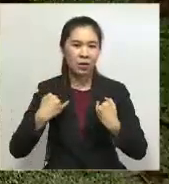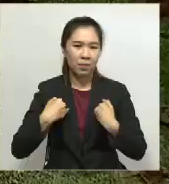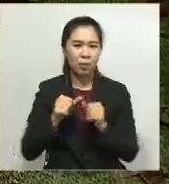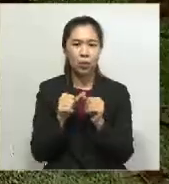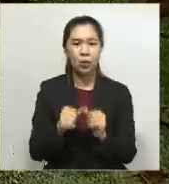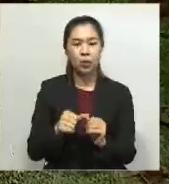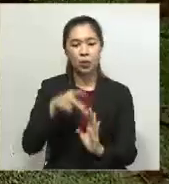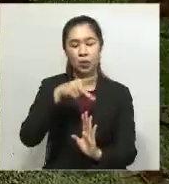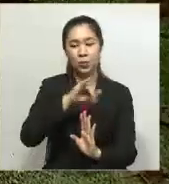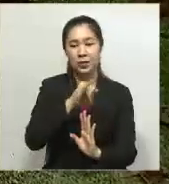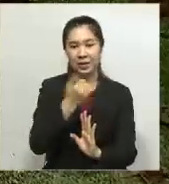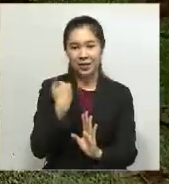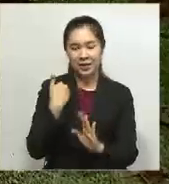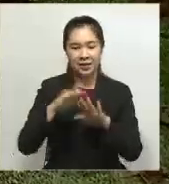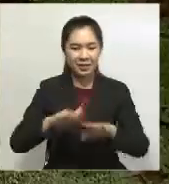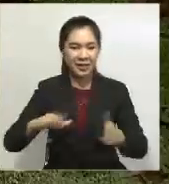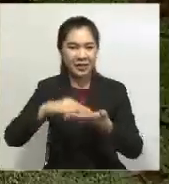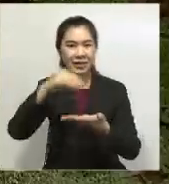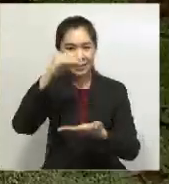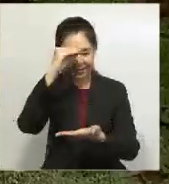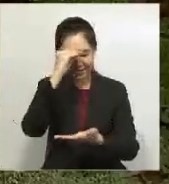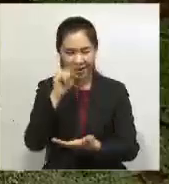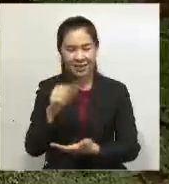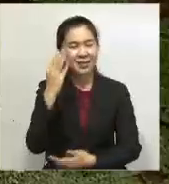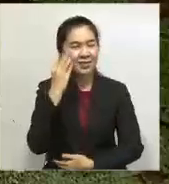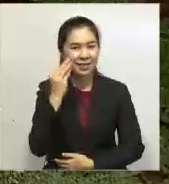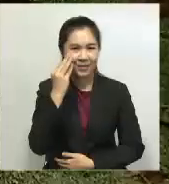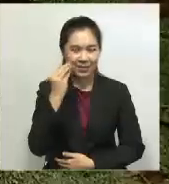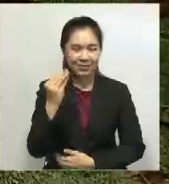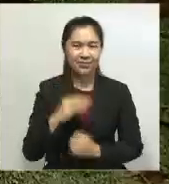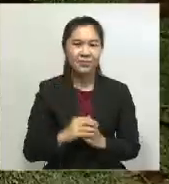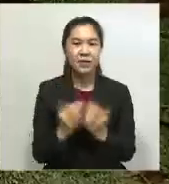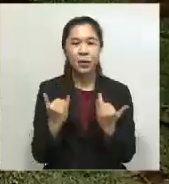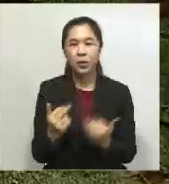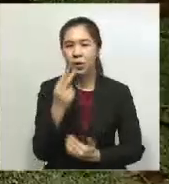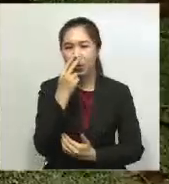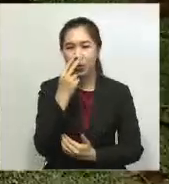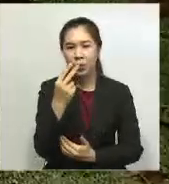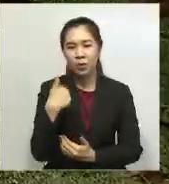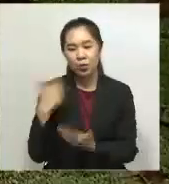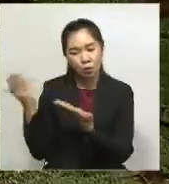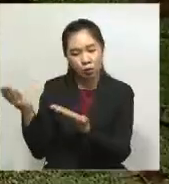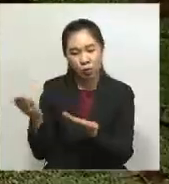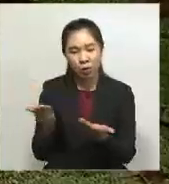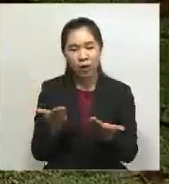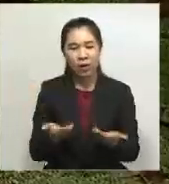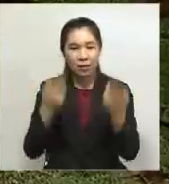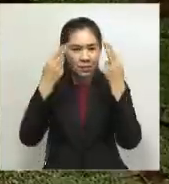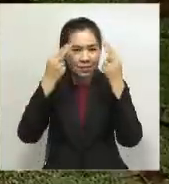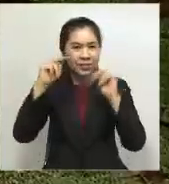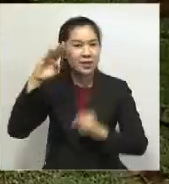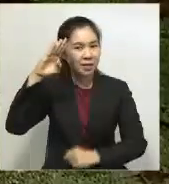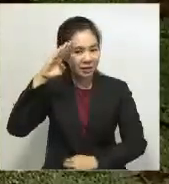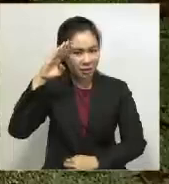าะเจ้าบ้านตัวน้อยๆน้องๆ นักเรียนนักศึกษาต่างๆนั้นน่ารักมากๆวันนี้ค่ะก็เห็นบรรยากาศการให้การต้อนรับท่านนายกรัฐมน